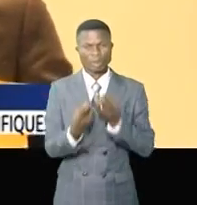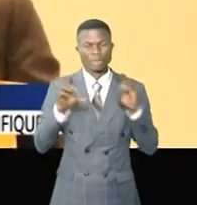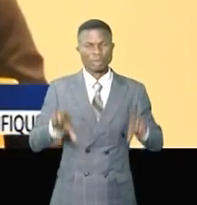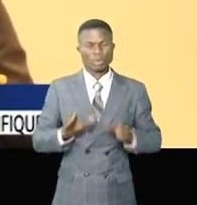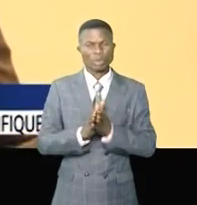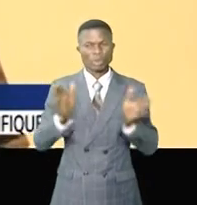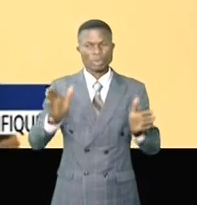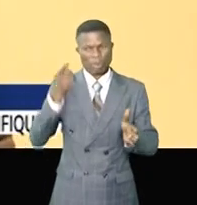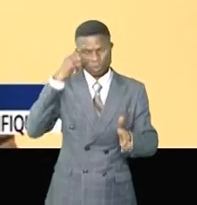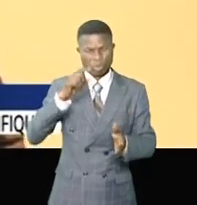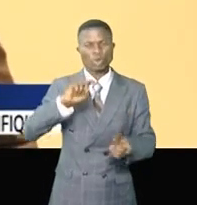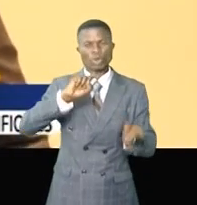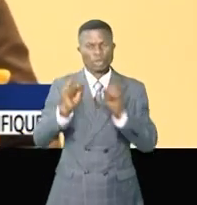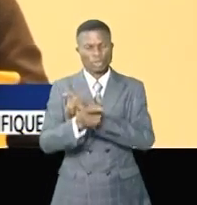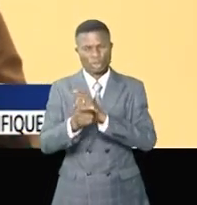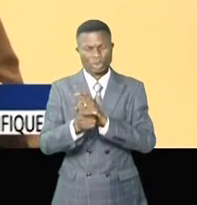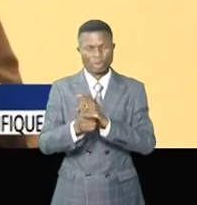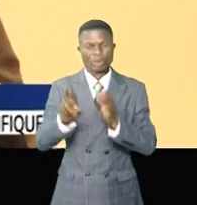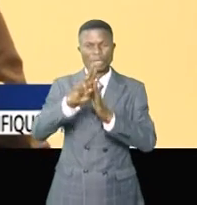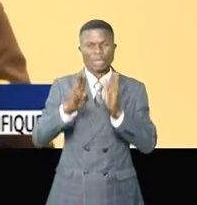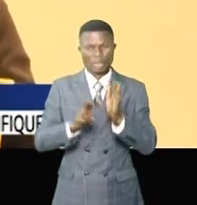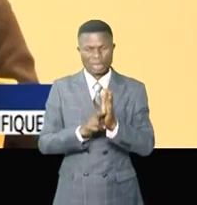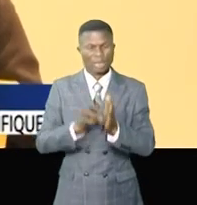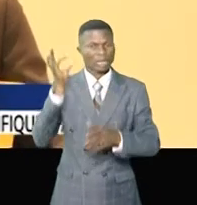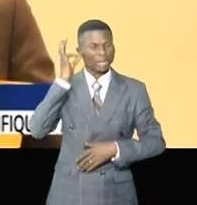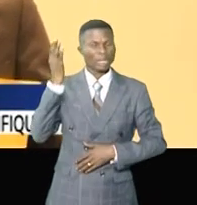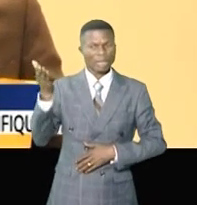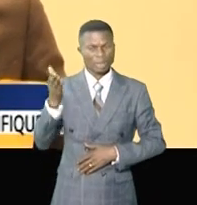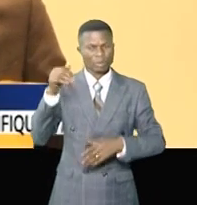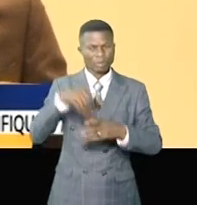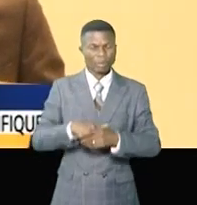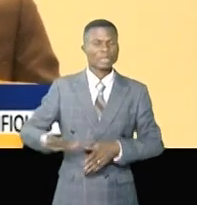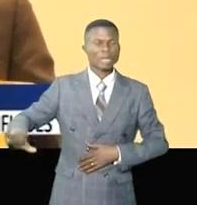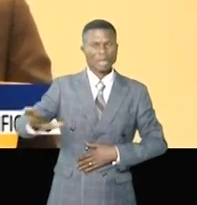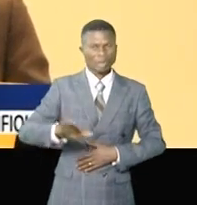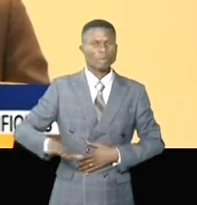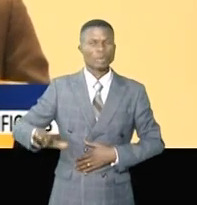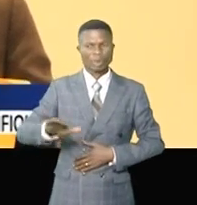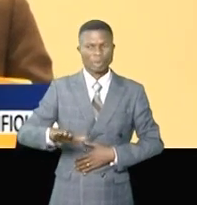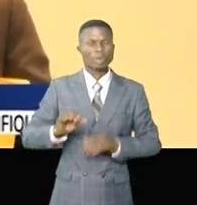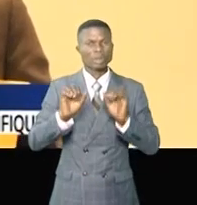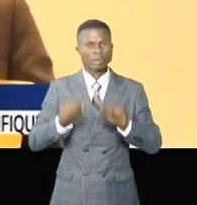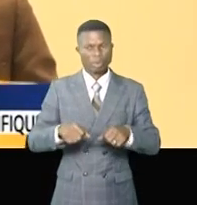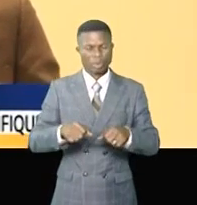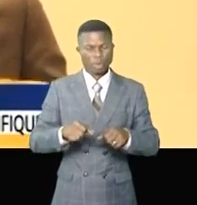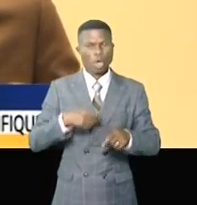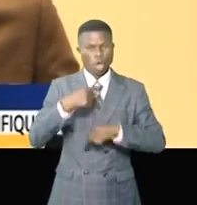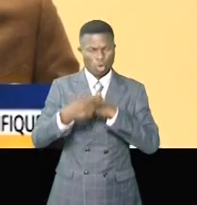pouvoir ratifier le protocole de Maputo qui autorise que maintenant à travers le pays, on peut